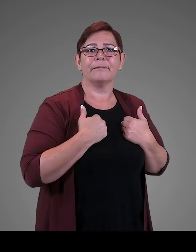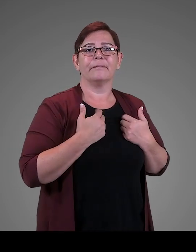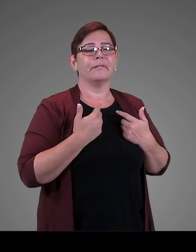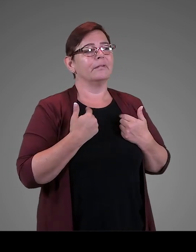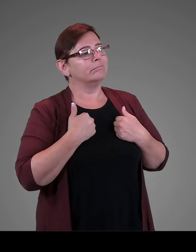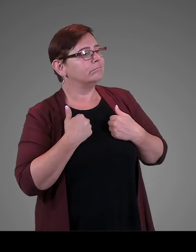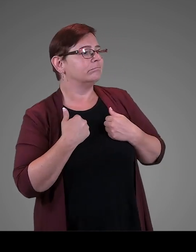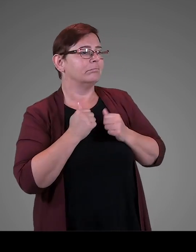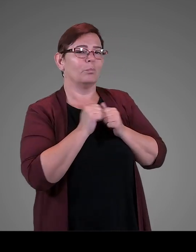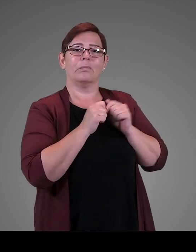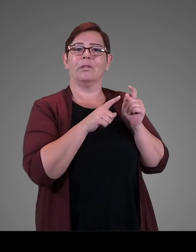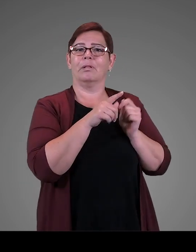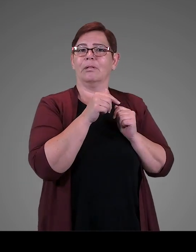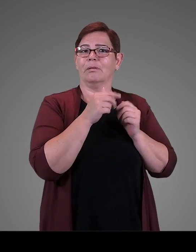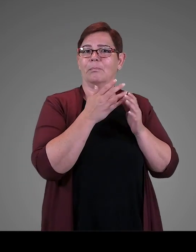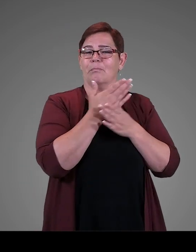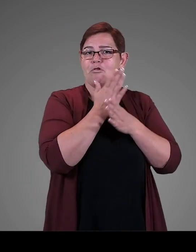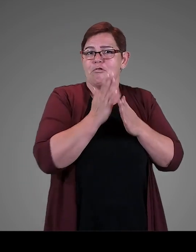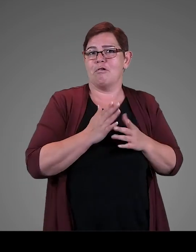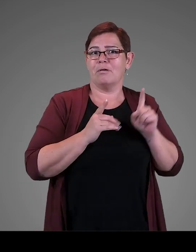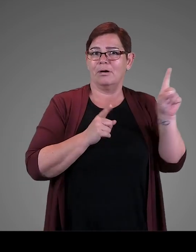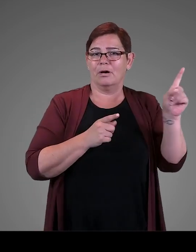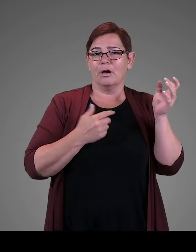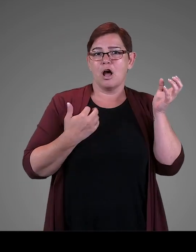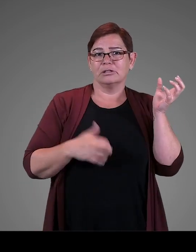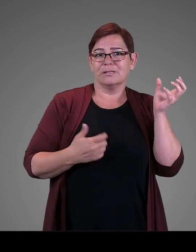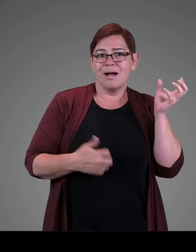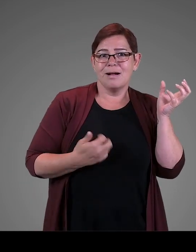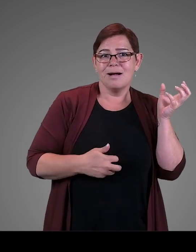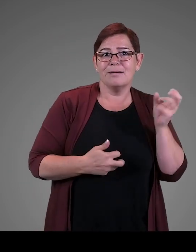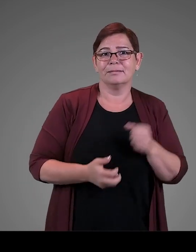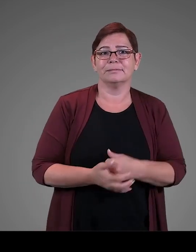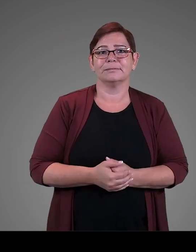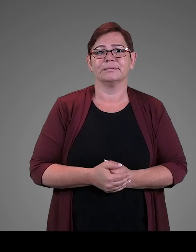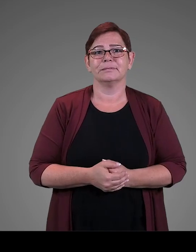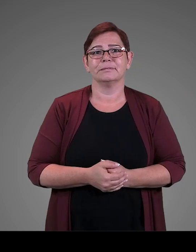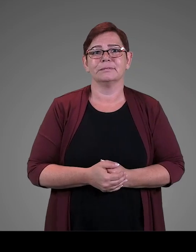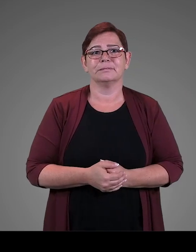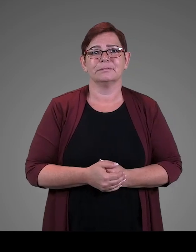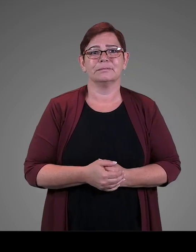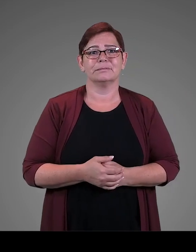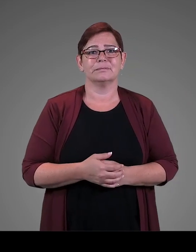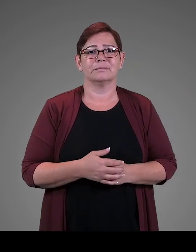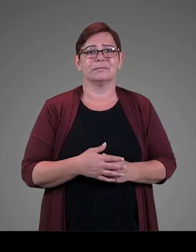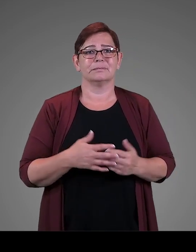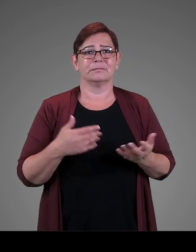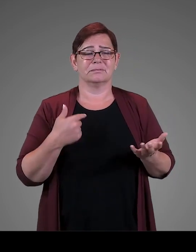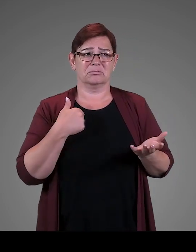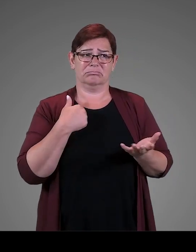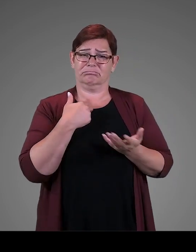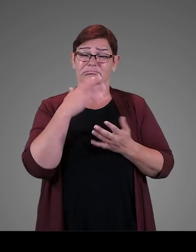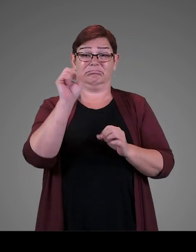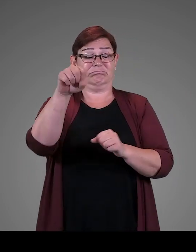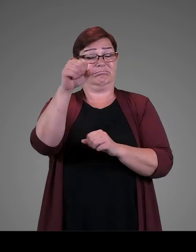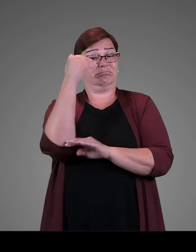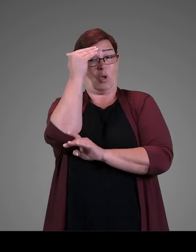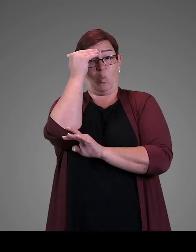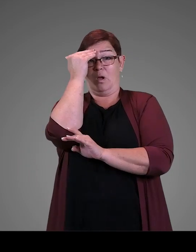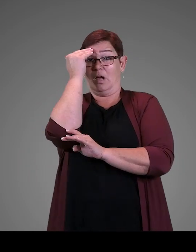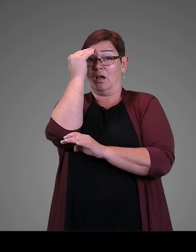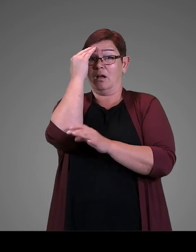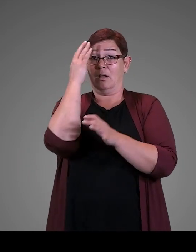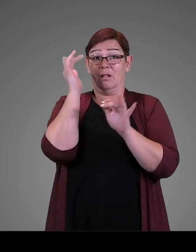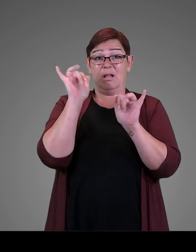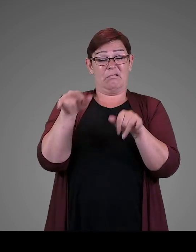de vivre ma vie amoureuse avec quelqu'un qui vit en Argentine. Donc, je sais fort bien que dans un autre